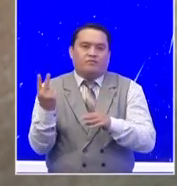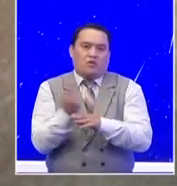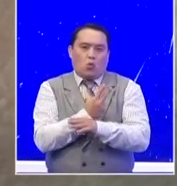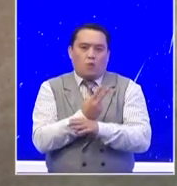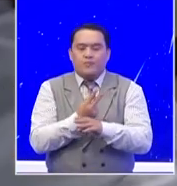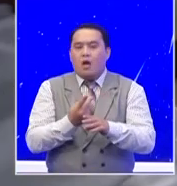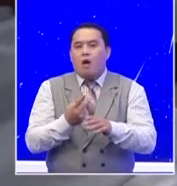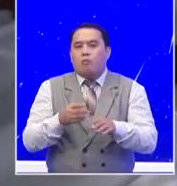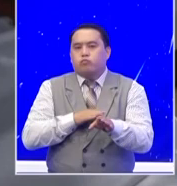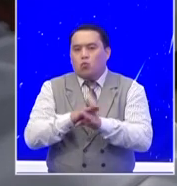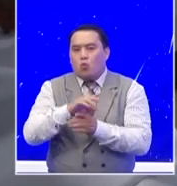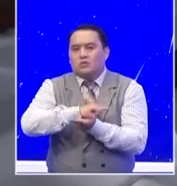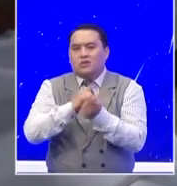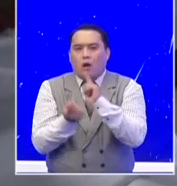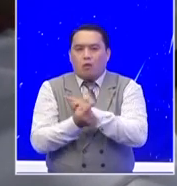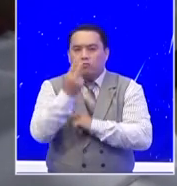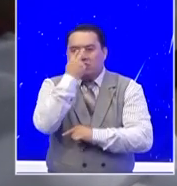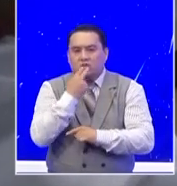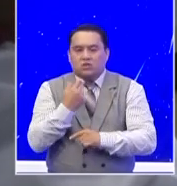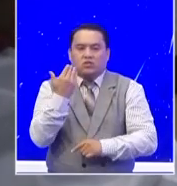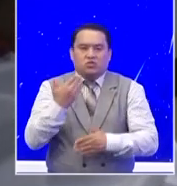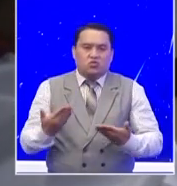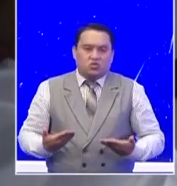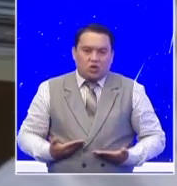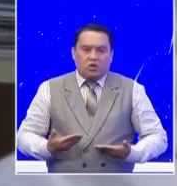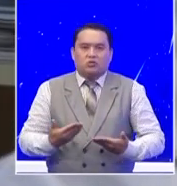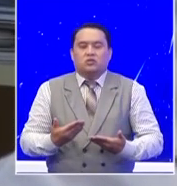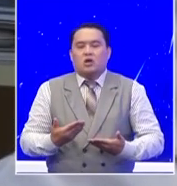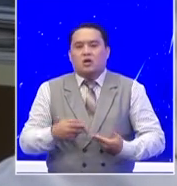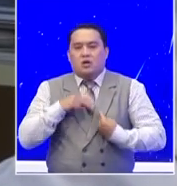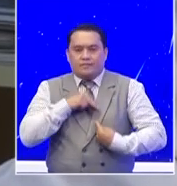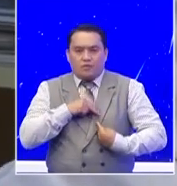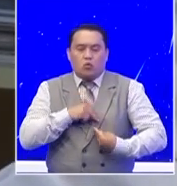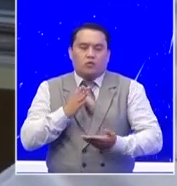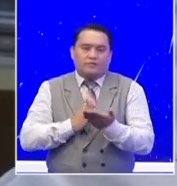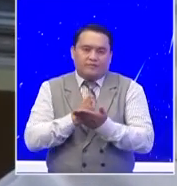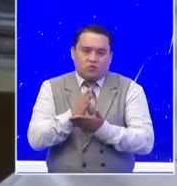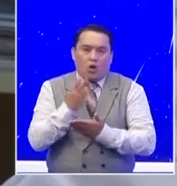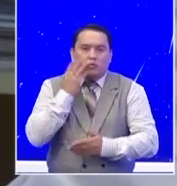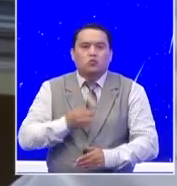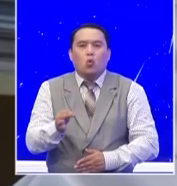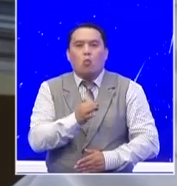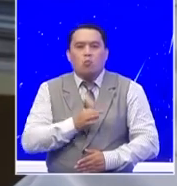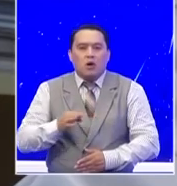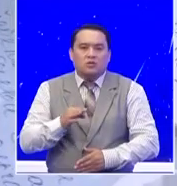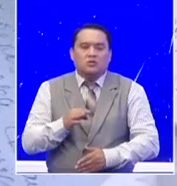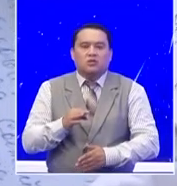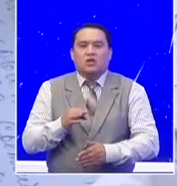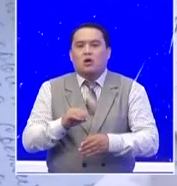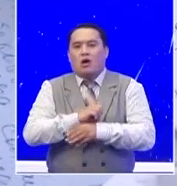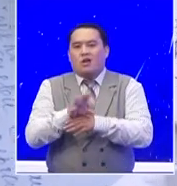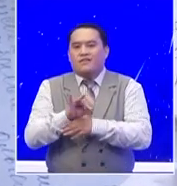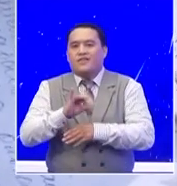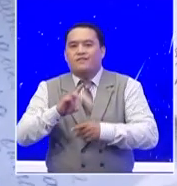пандемия полностью изменила привычный распорядок их жизни, но сдаваться они не намерены. целом в Алматинской области на ликвидацию